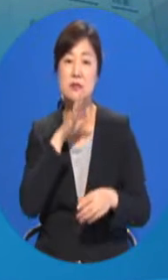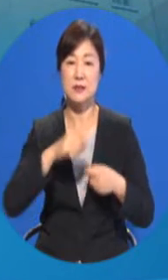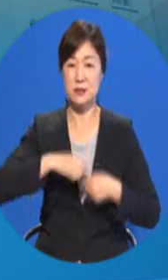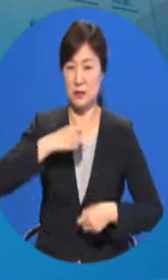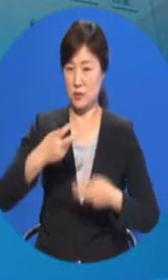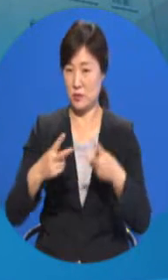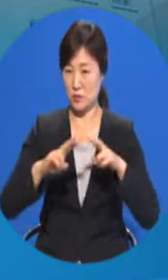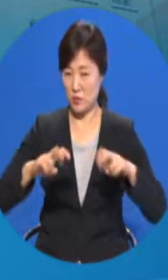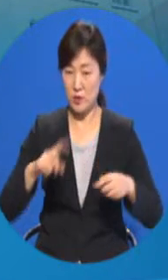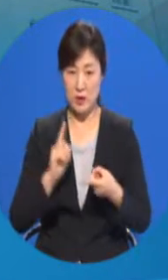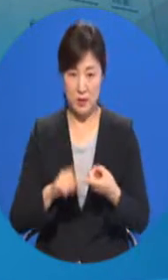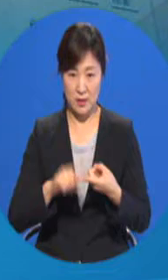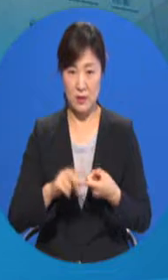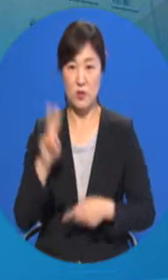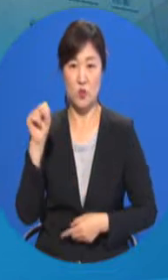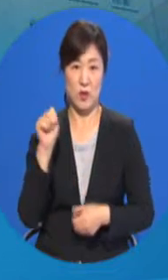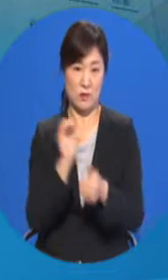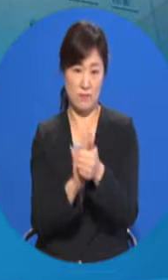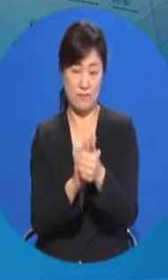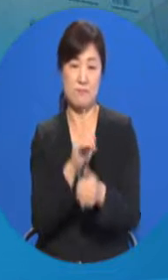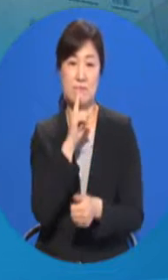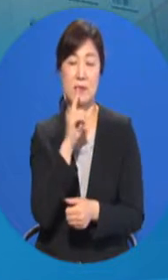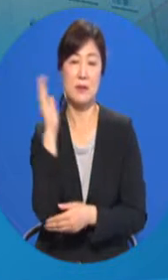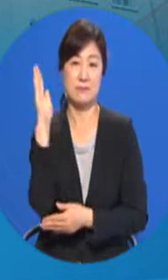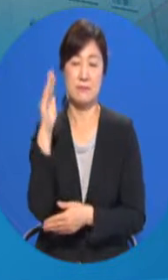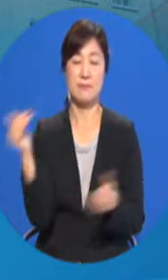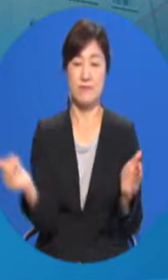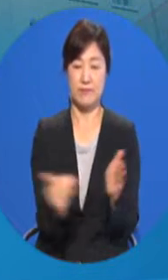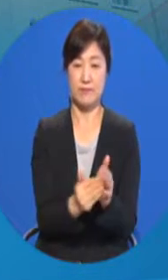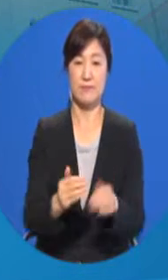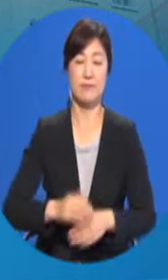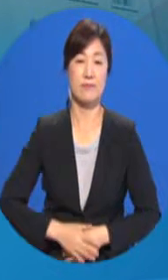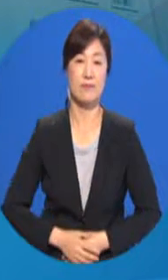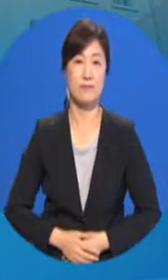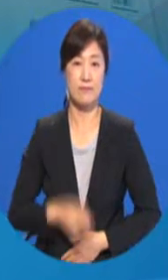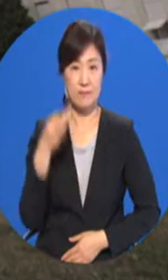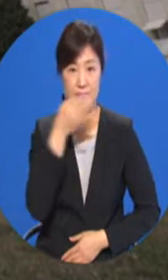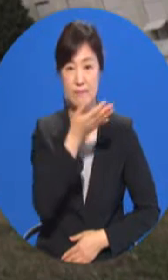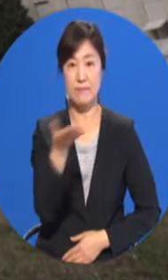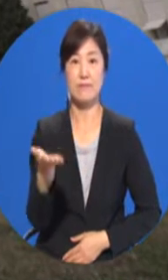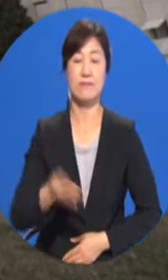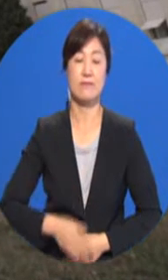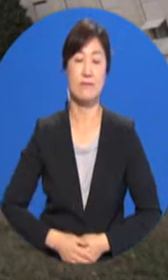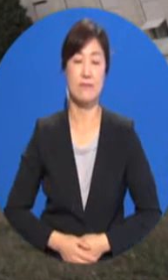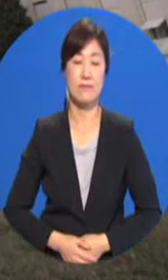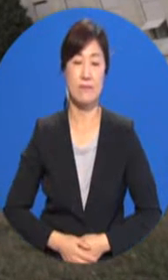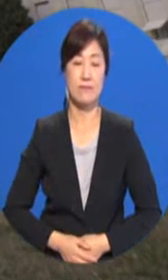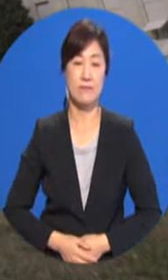전해와 관심이 모아지고 있습니다. 김철원 기자가 현지에서 취재했습니다.